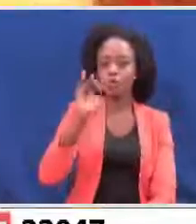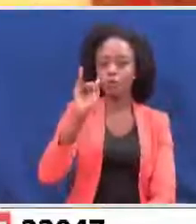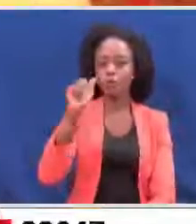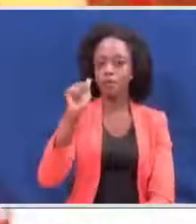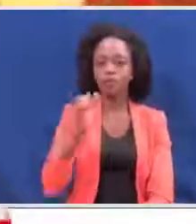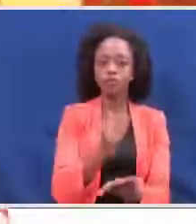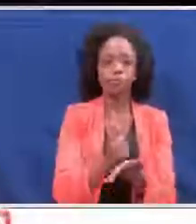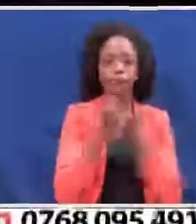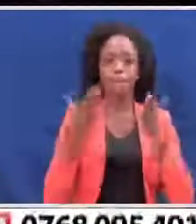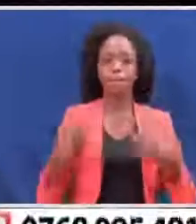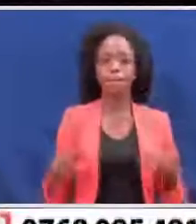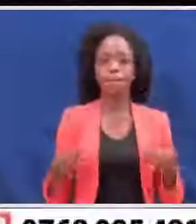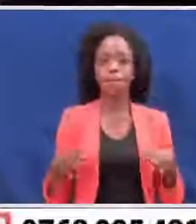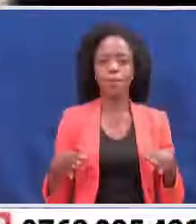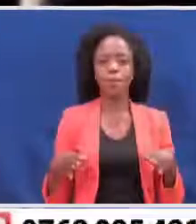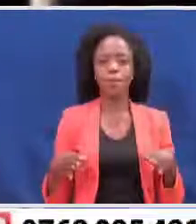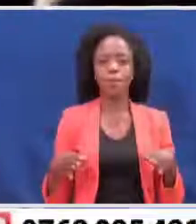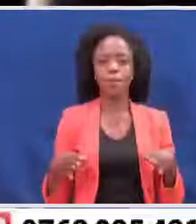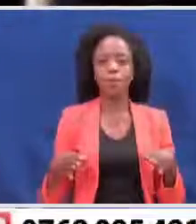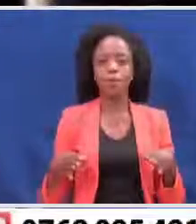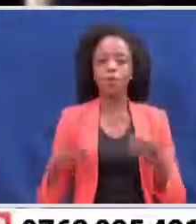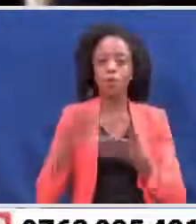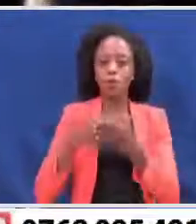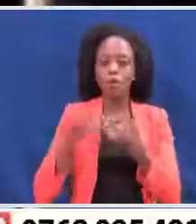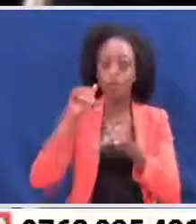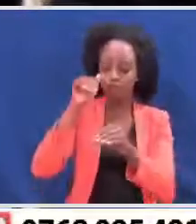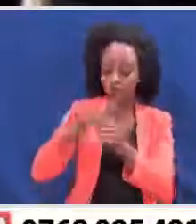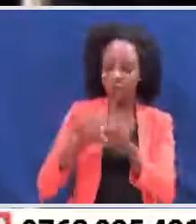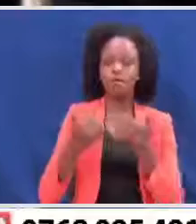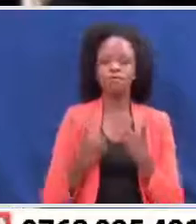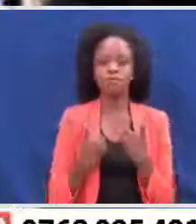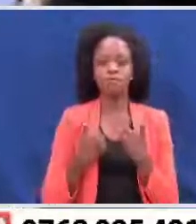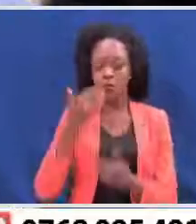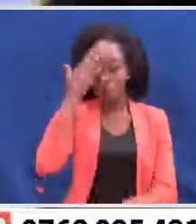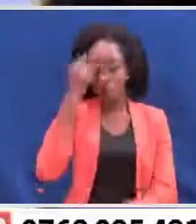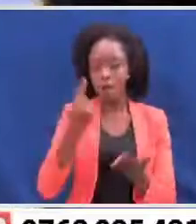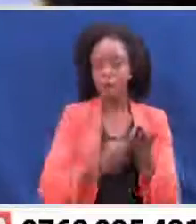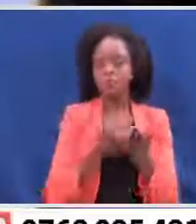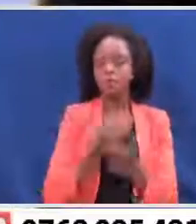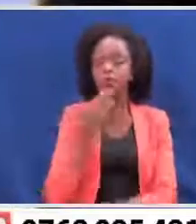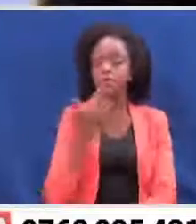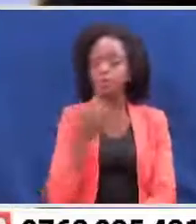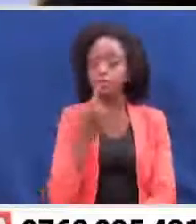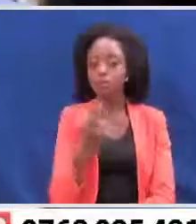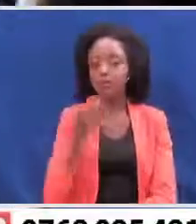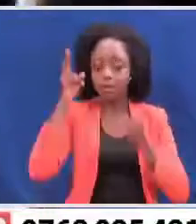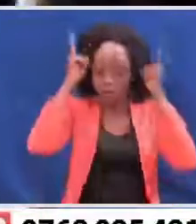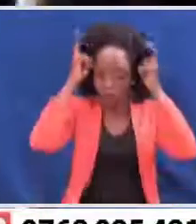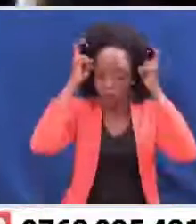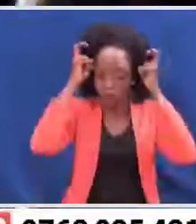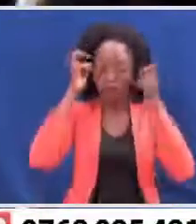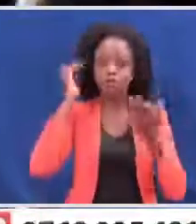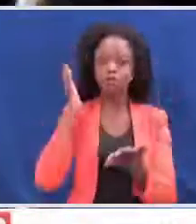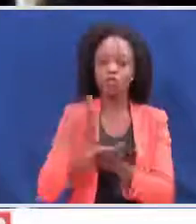kaunti kusaidia watu. Muone iko nini ndani yake. Kwa sababu wazungu husema the devil is always in the